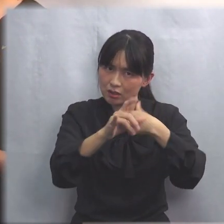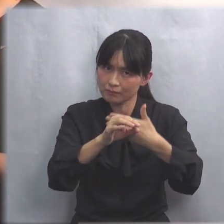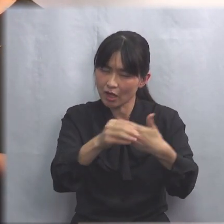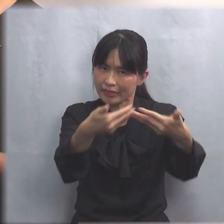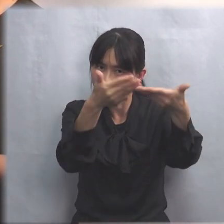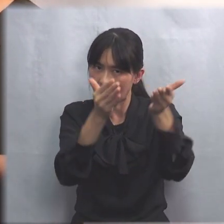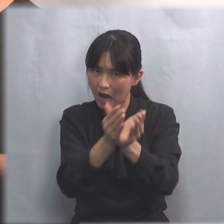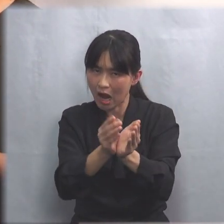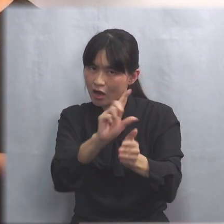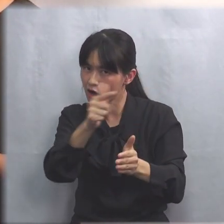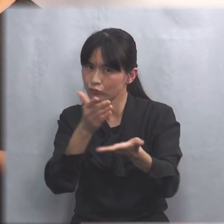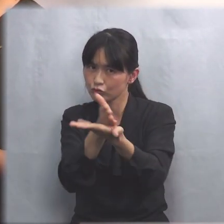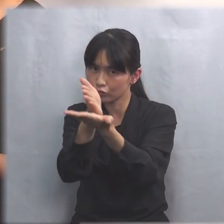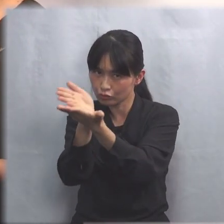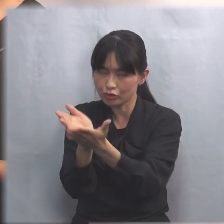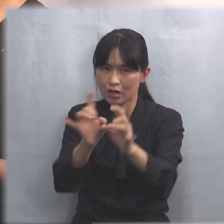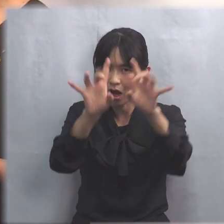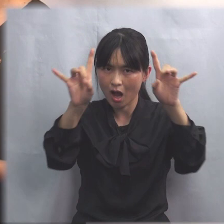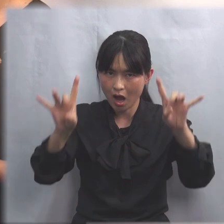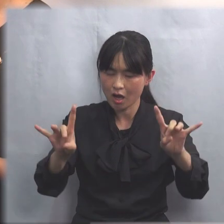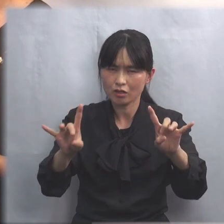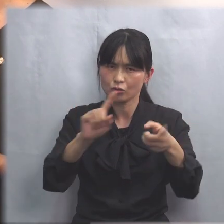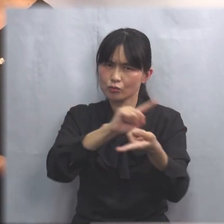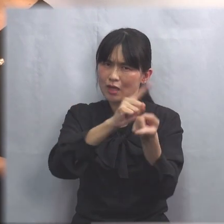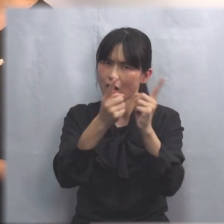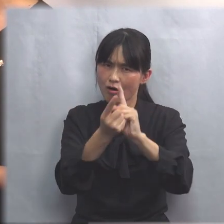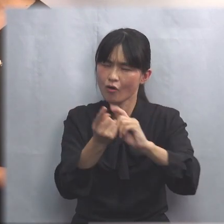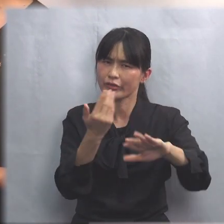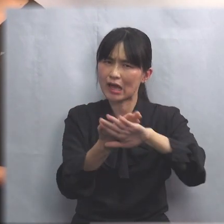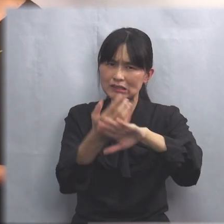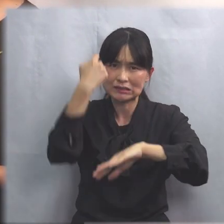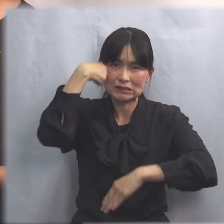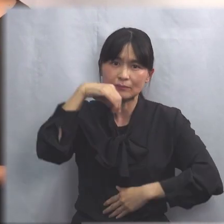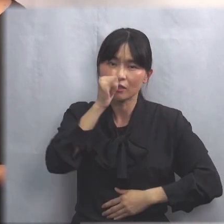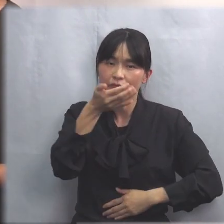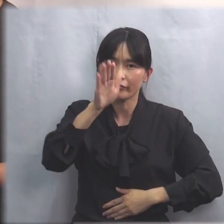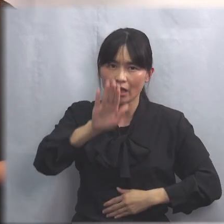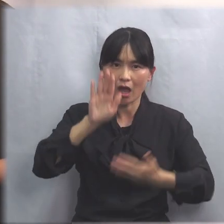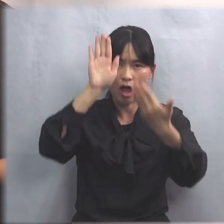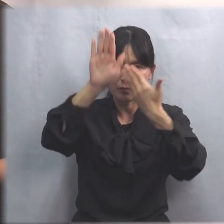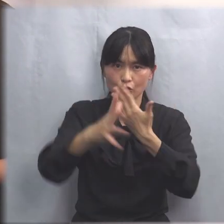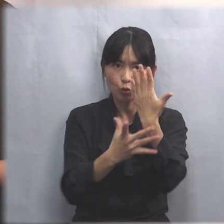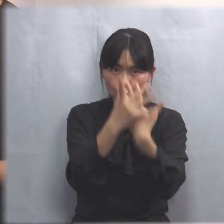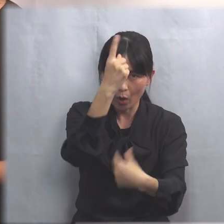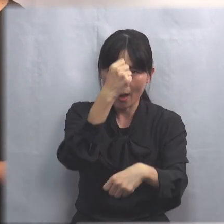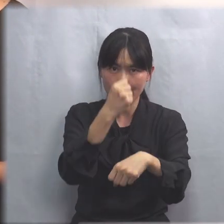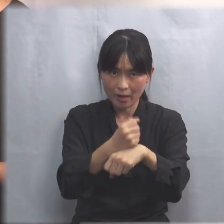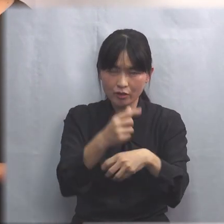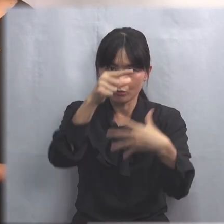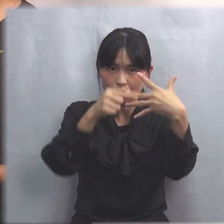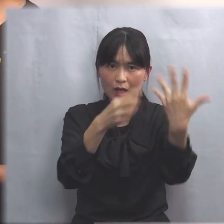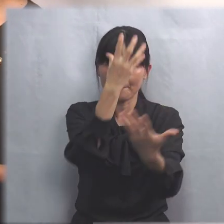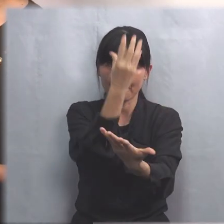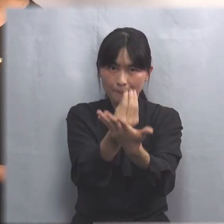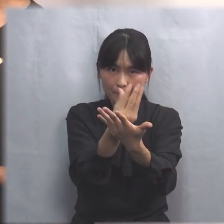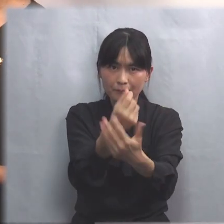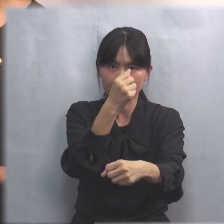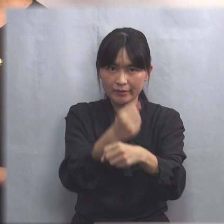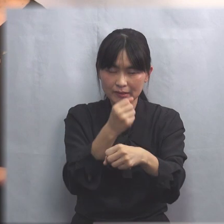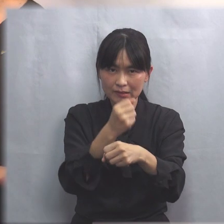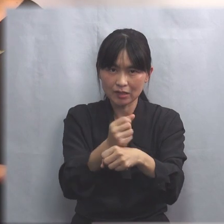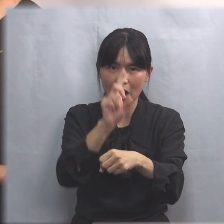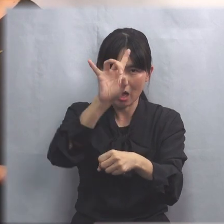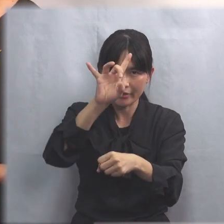부서마다 사람에 따라서 굉장히 달라지는 그런 모양새가 되었을 텐데요. 앞으로는 이러한 플랫폼을 구축해서 그것이